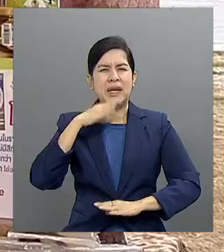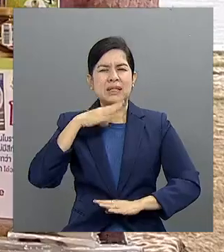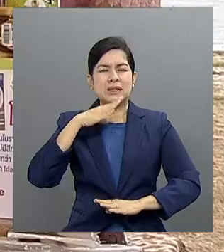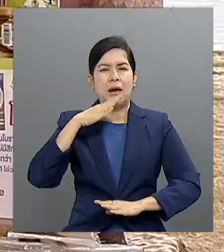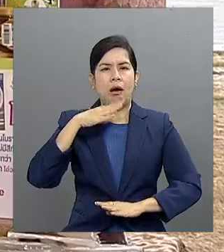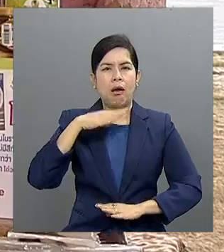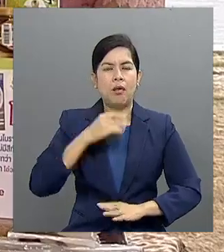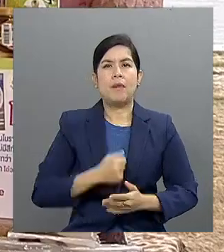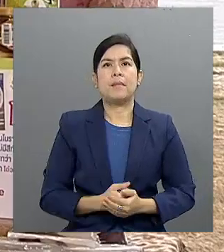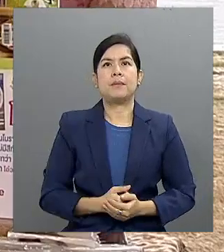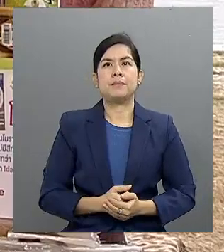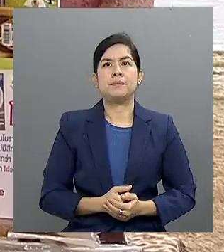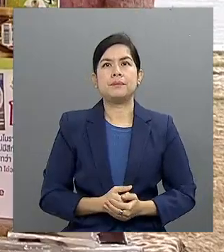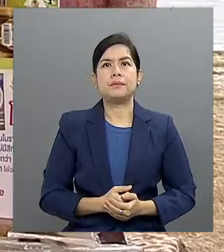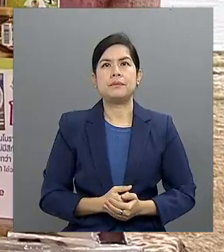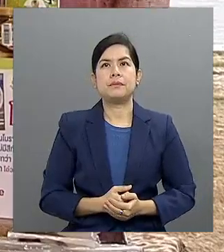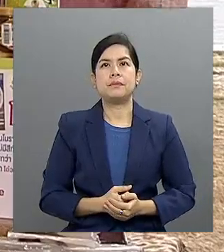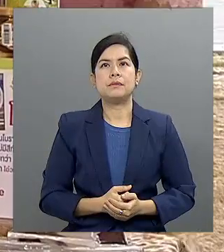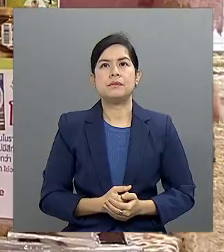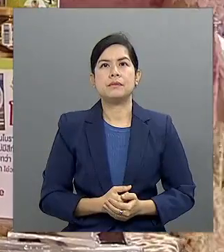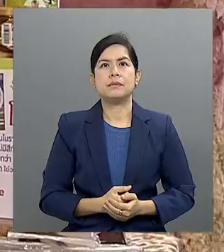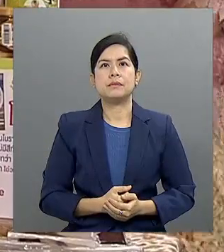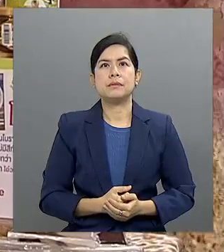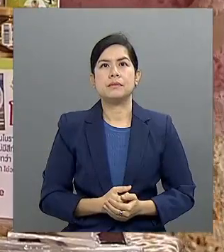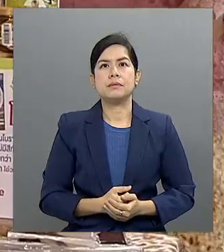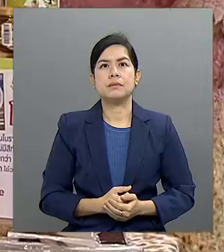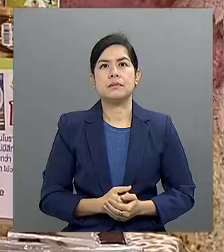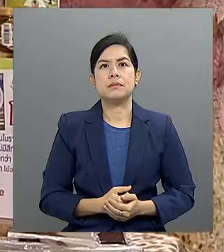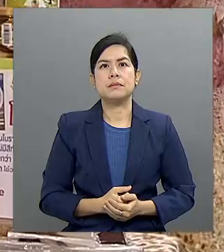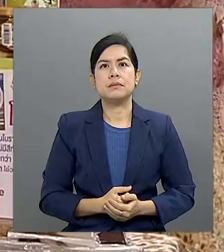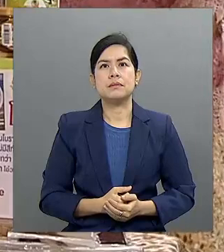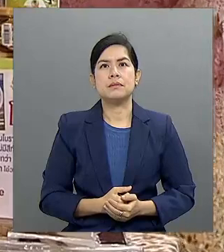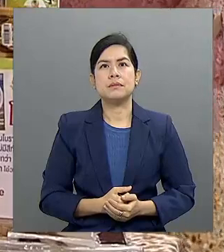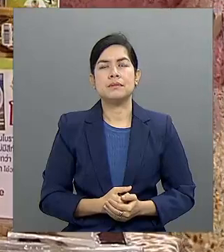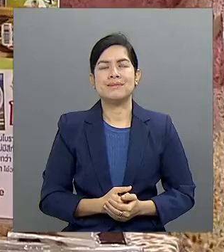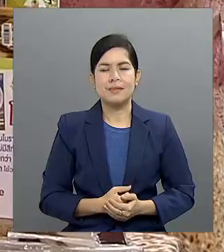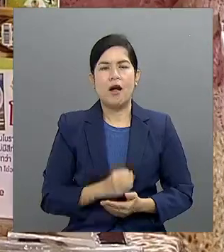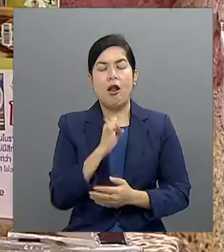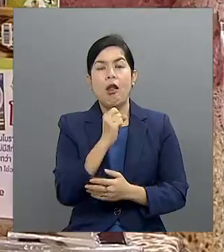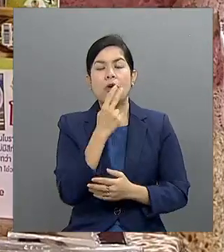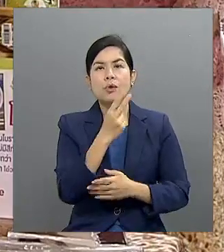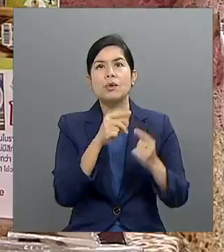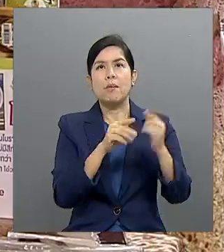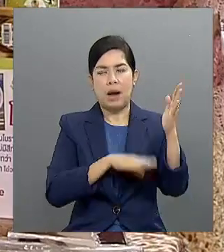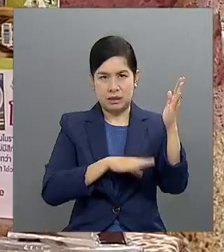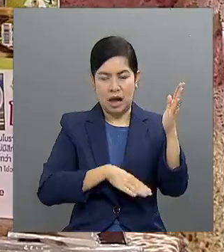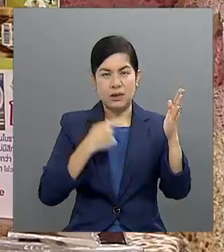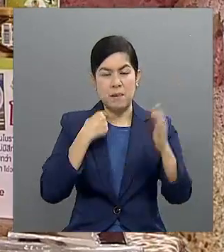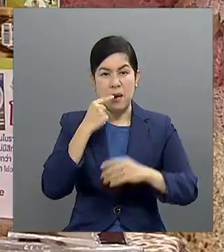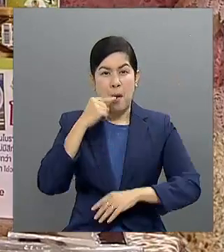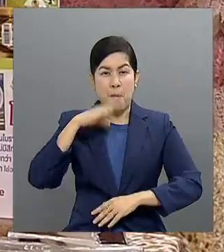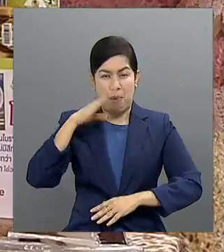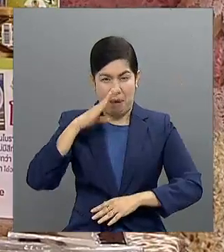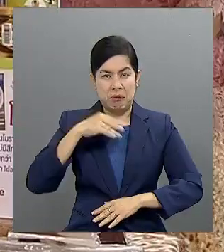ราทาน เราก็ว่าจัดแล้วนะ ว่าจัดแต่ว่าไม่เท่าไหร่แต่ลองมาชิมน้ำพริกของภาคใต้นี่เขาจะจัดนิดนึง จัดว่าเด็ด ค่ะร